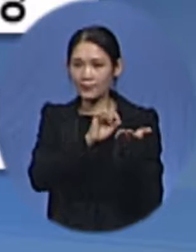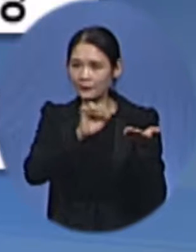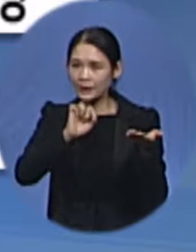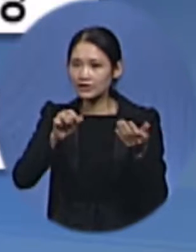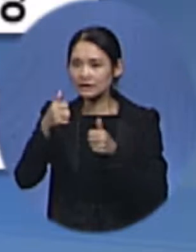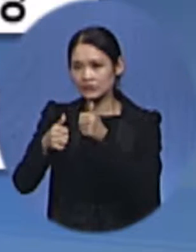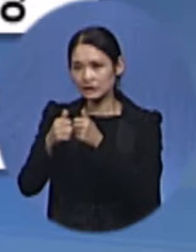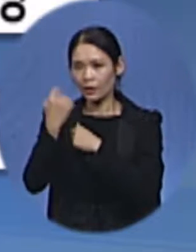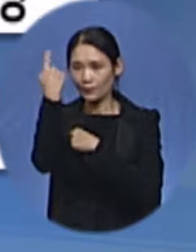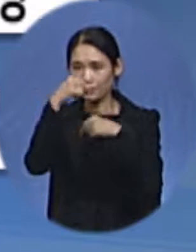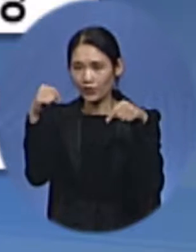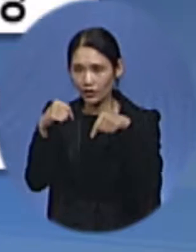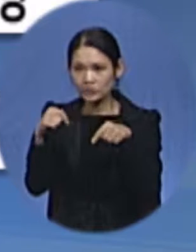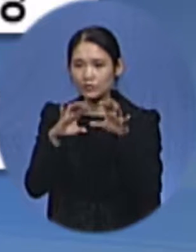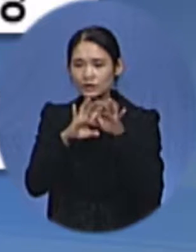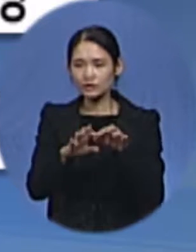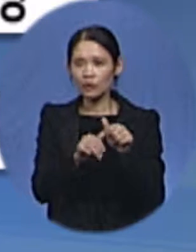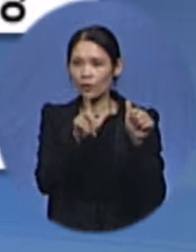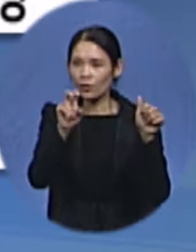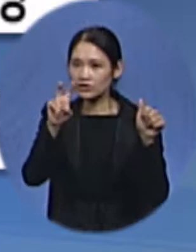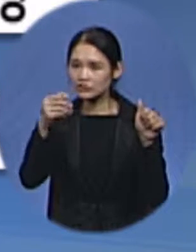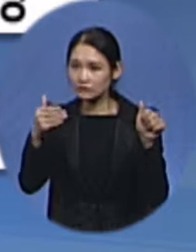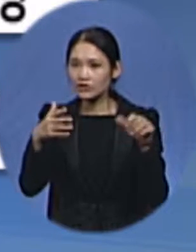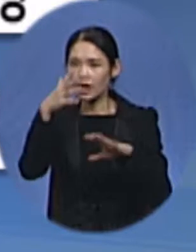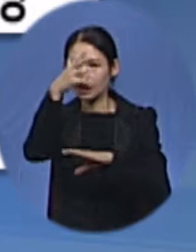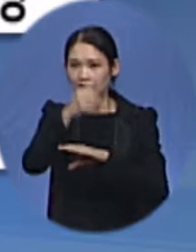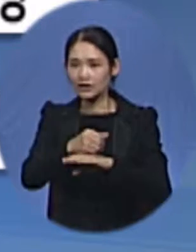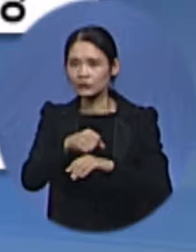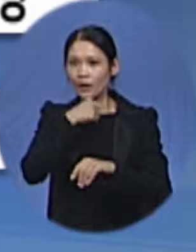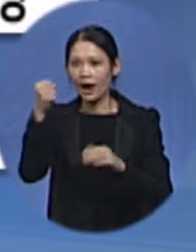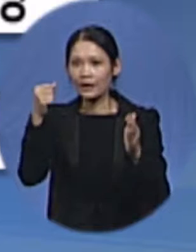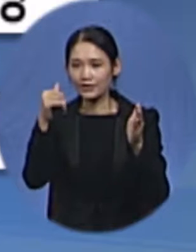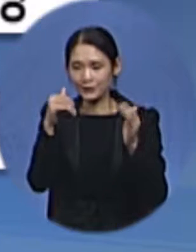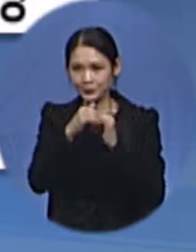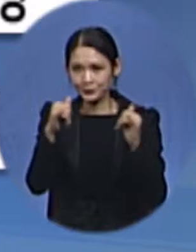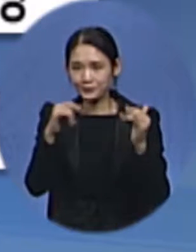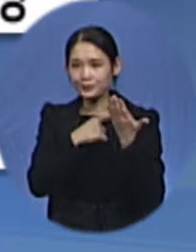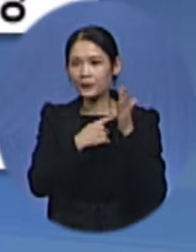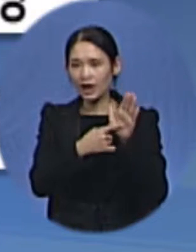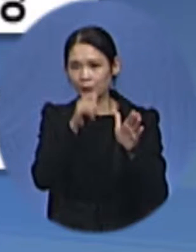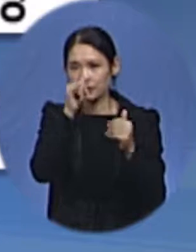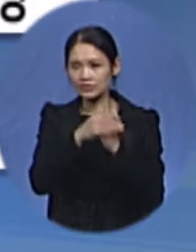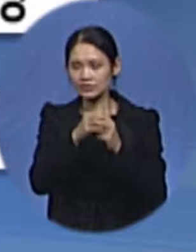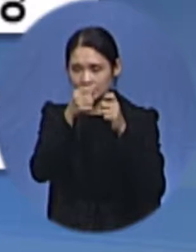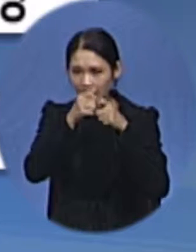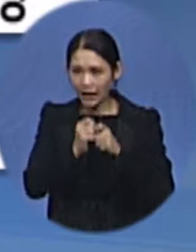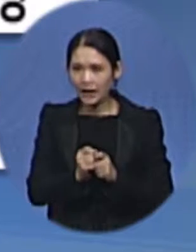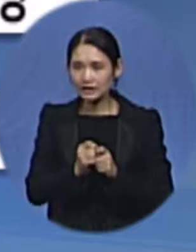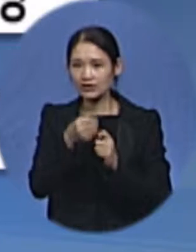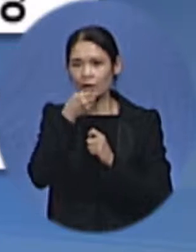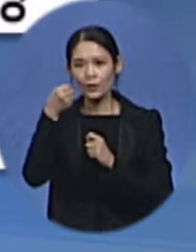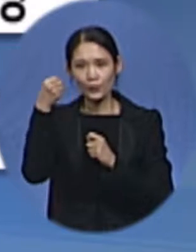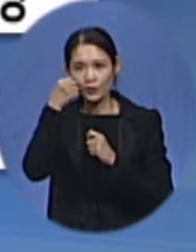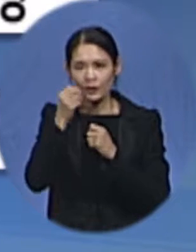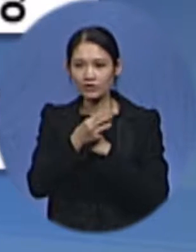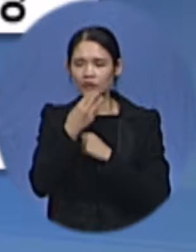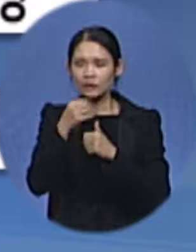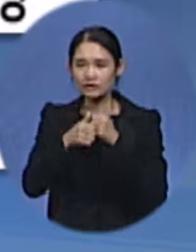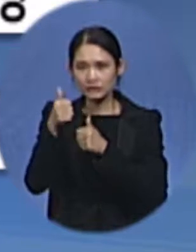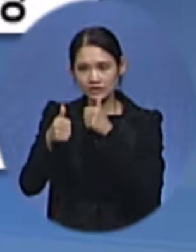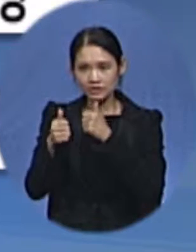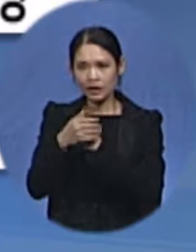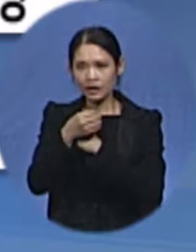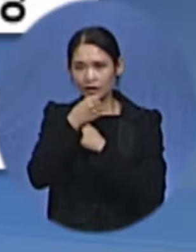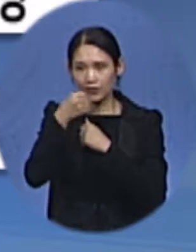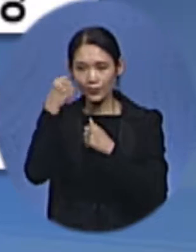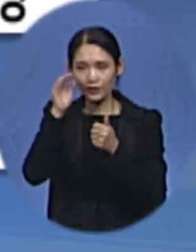시험과 면접을 거쳐 5월 29일 최종 합격자를 발표합니다. 자세한 전형 요강은 경기도 시험 정보